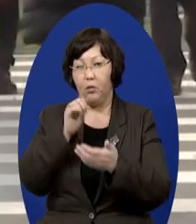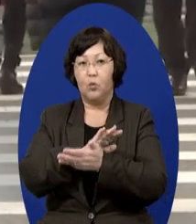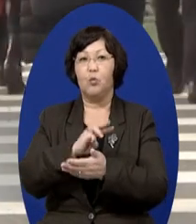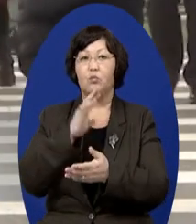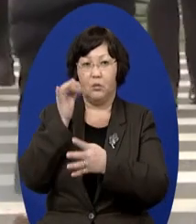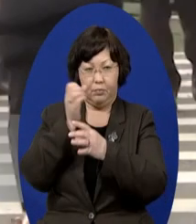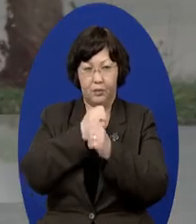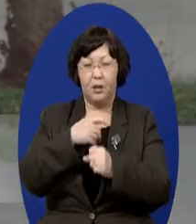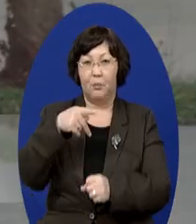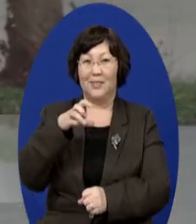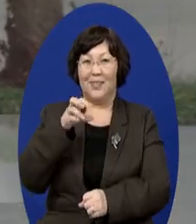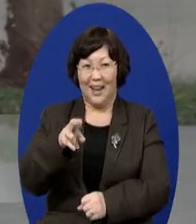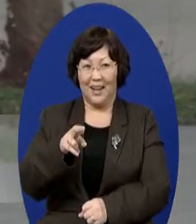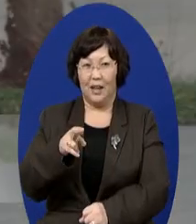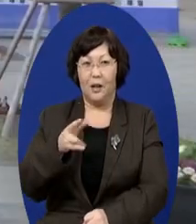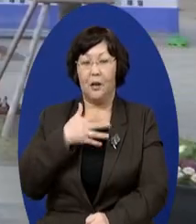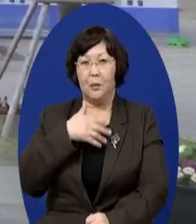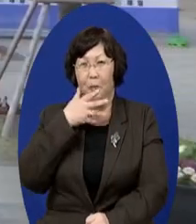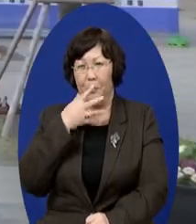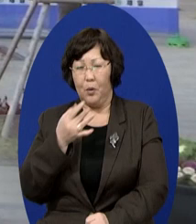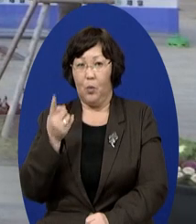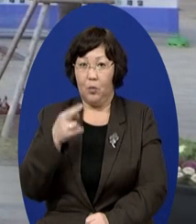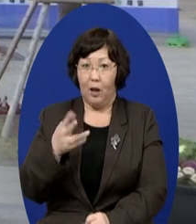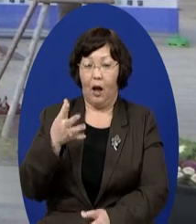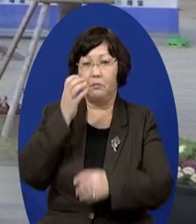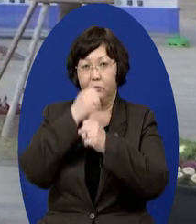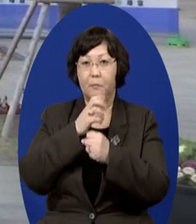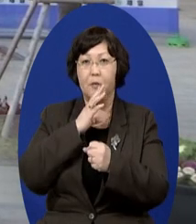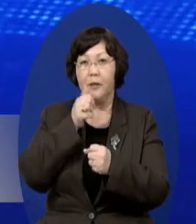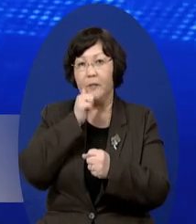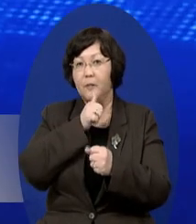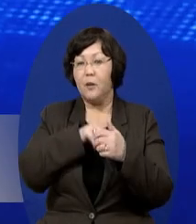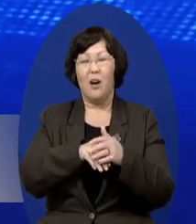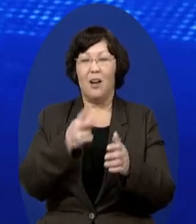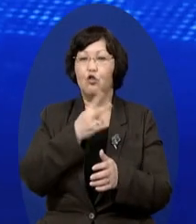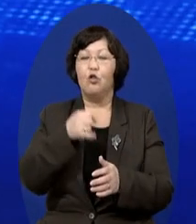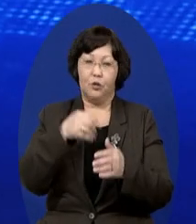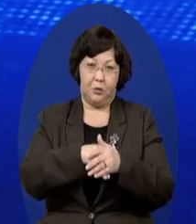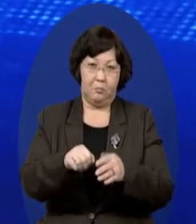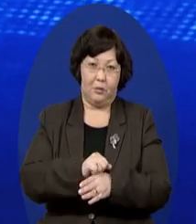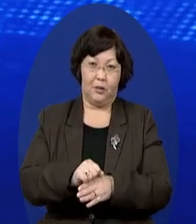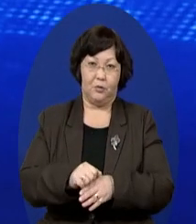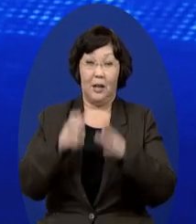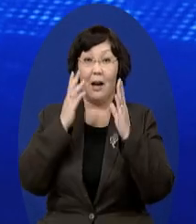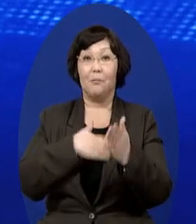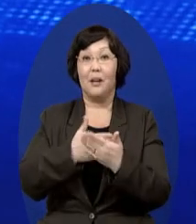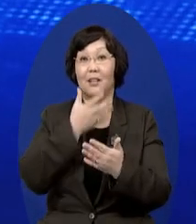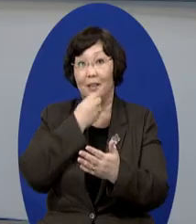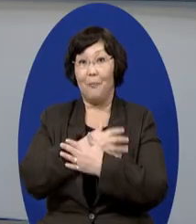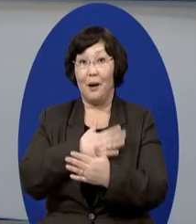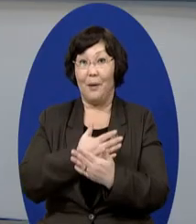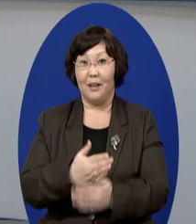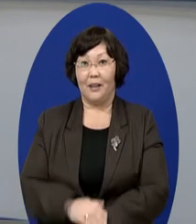PCR-ын шинжилгээг зөвхөн өндөр эрсдэлтэй бүлэгт зориулахаар нөөцлж байна. За өнөөдөр олон улсад анхаарал татсан онцлог